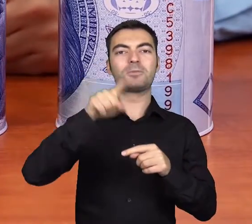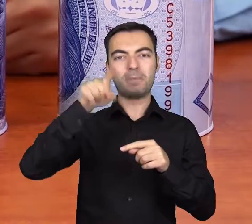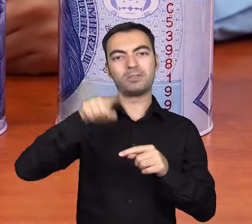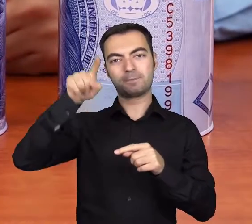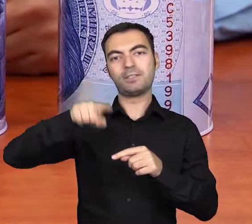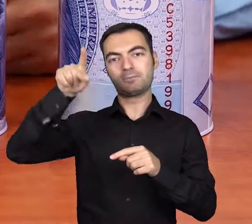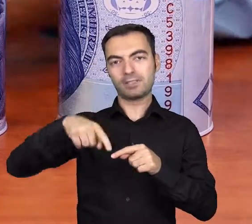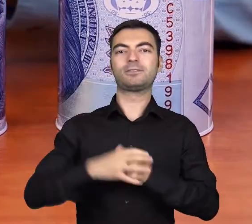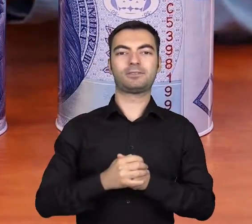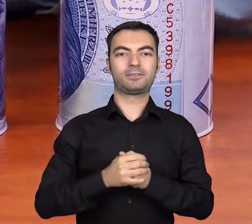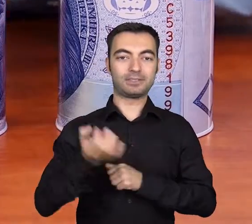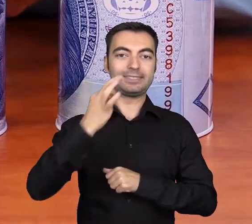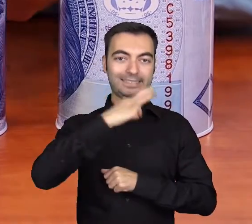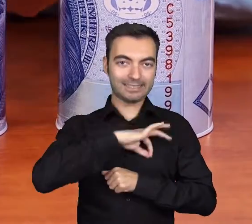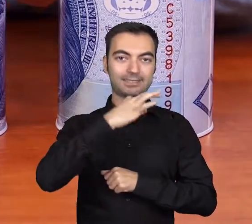co miesiąc